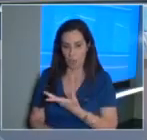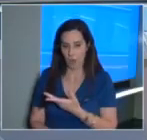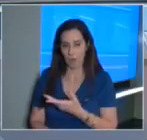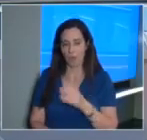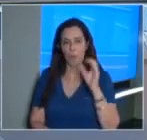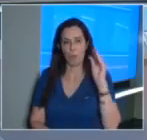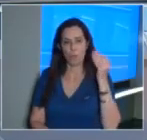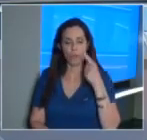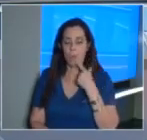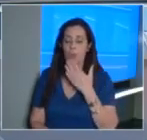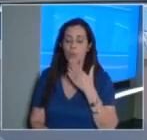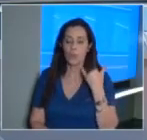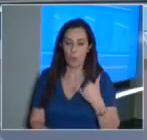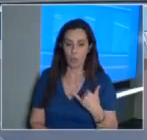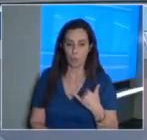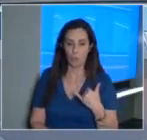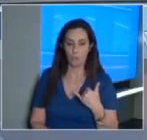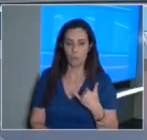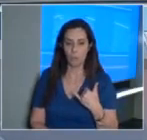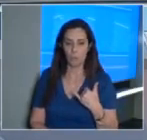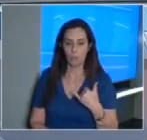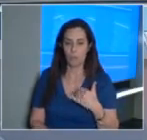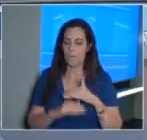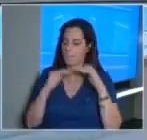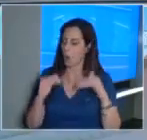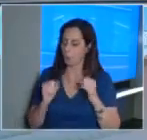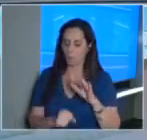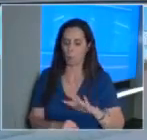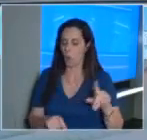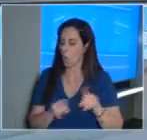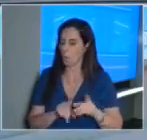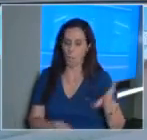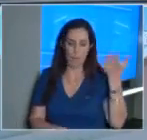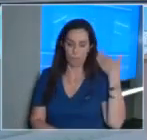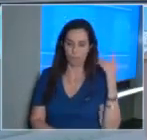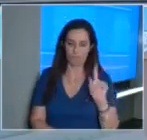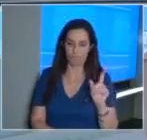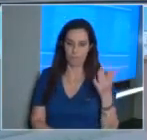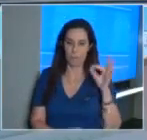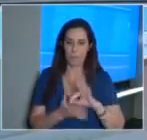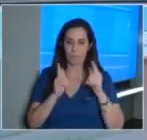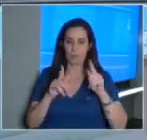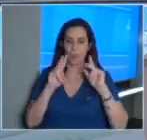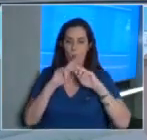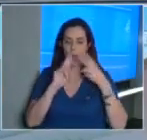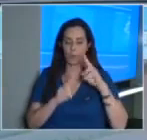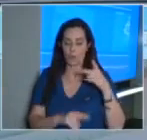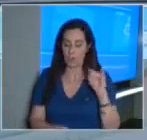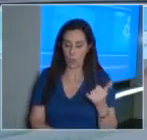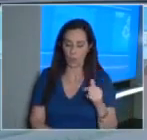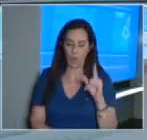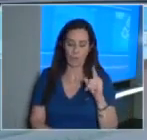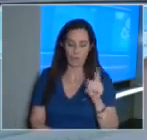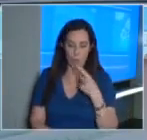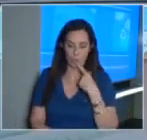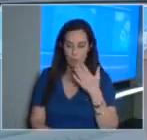הסוכנות יצחק הרצוג, יהודים היום הרבה פחות בטוחים באירופה ממה שהם היו בכל זמן בעבר מאז מלחמת העולם השנייה. זה נכון. עכשיו,